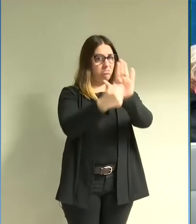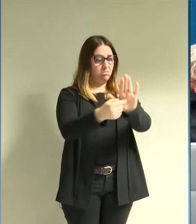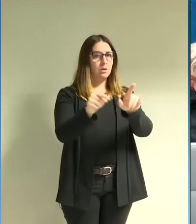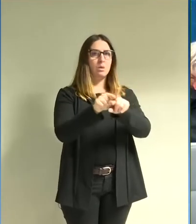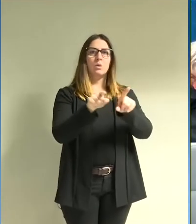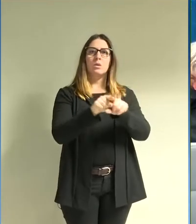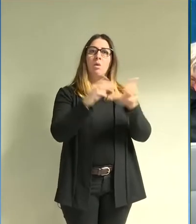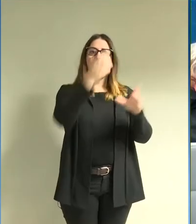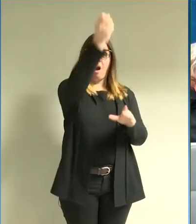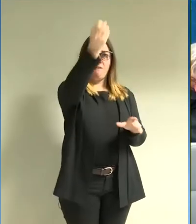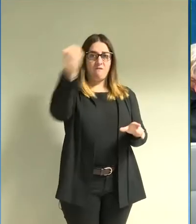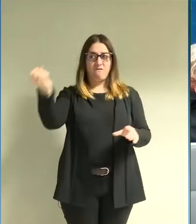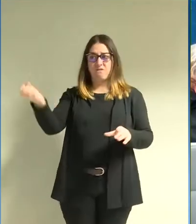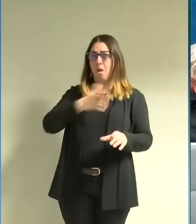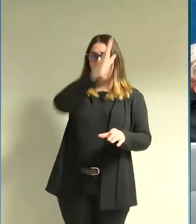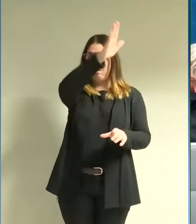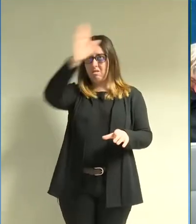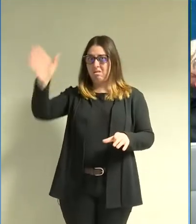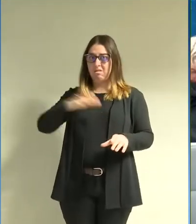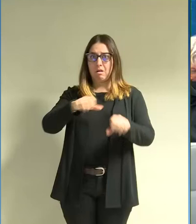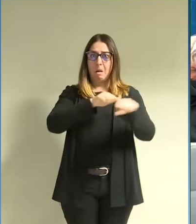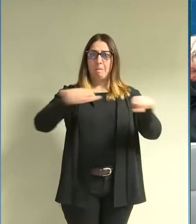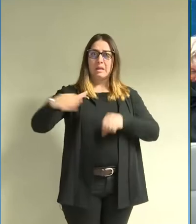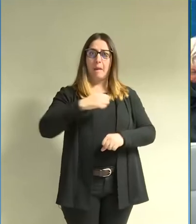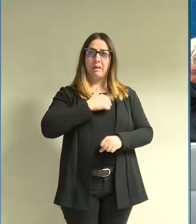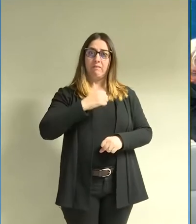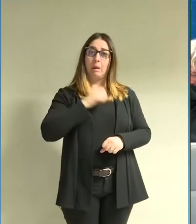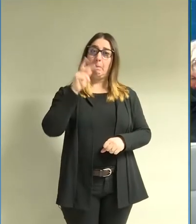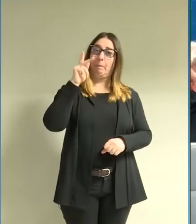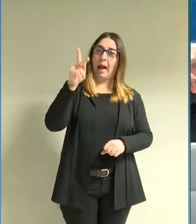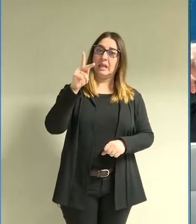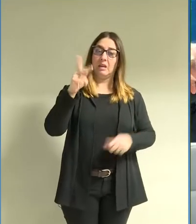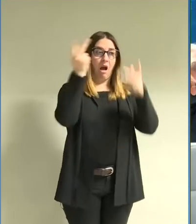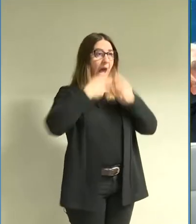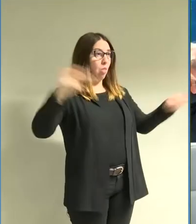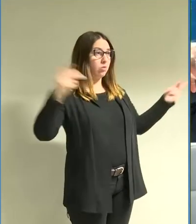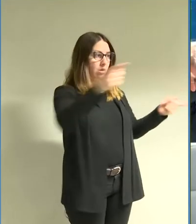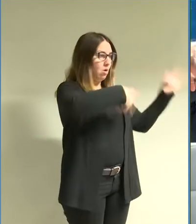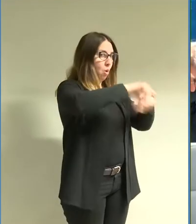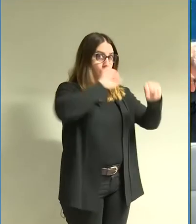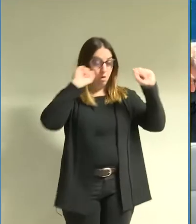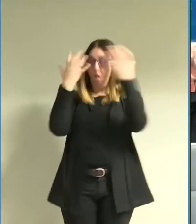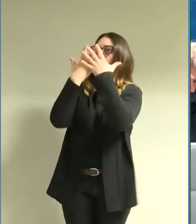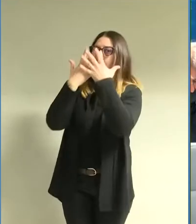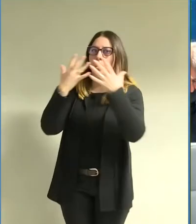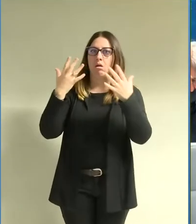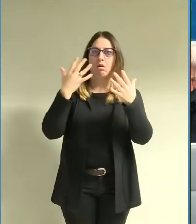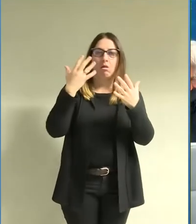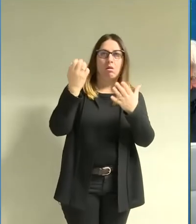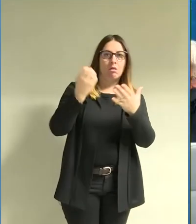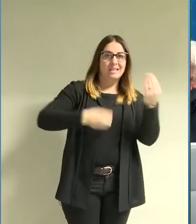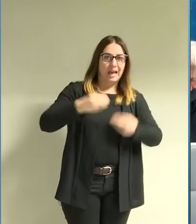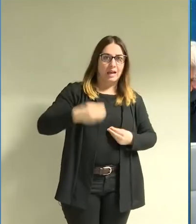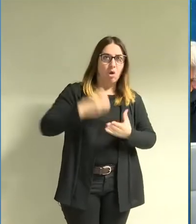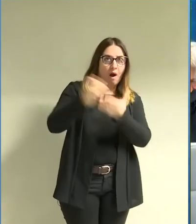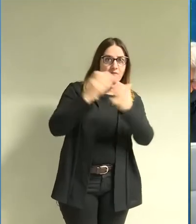par le biais d'un média privé est parisien et qu'on n'est pas d'informations que ce soit les directions d'école